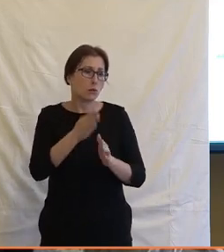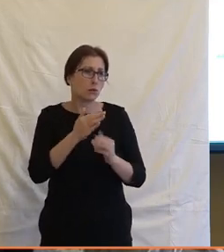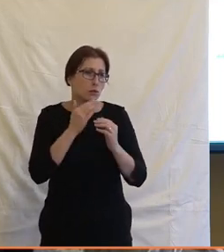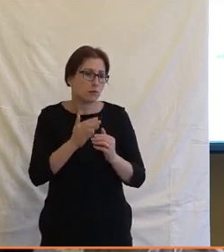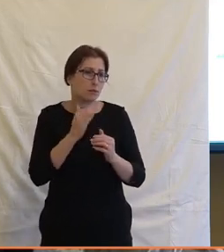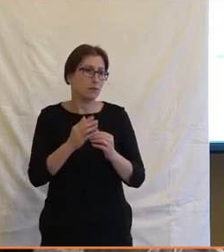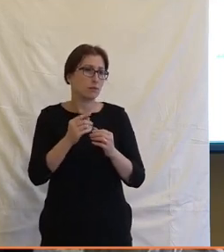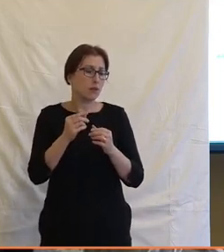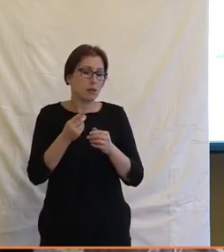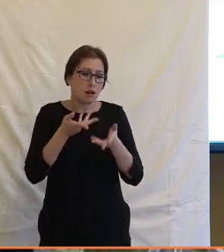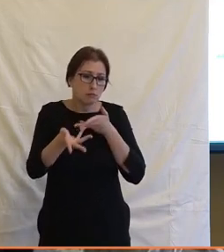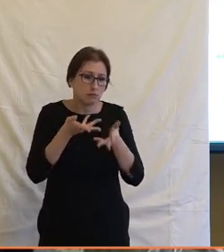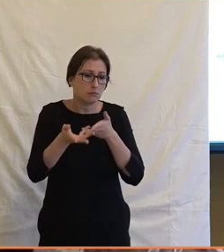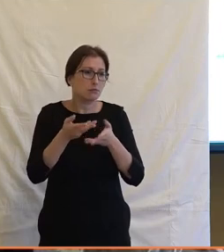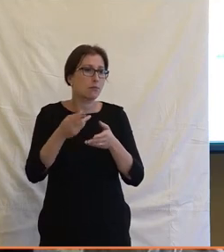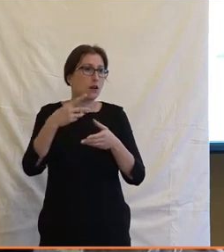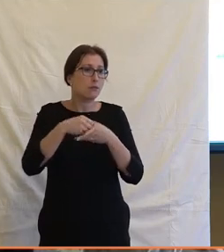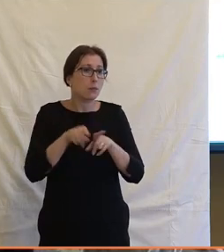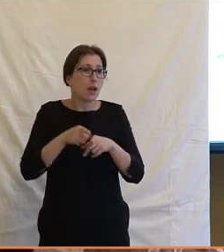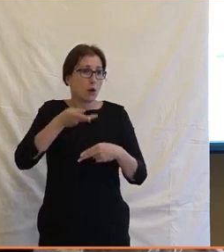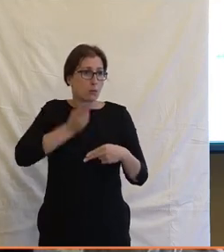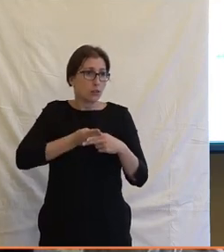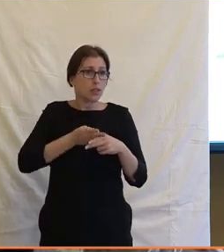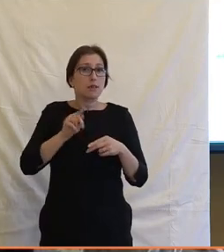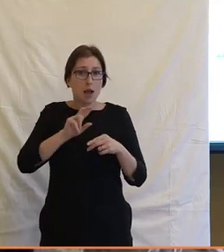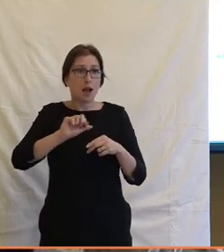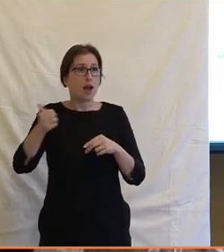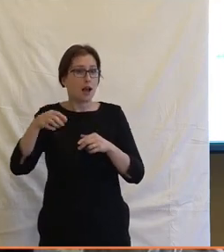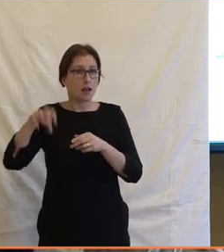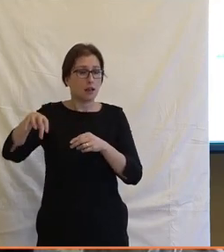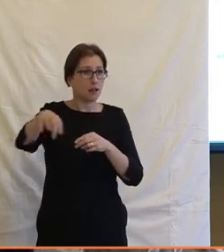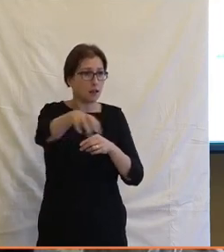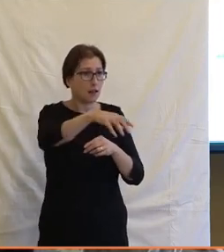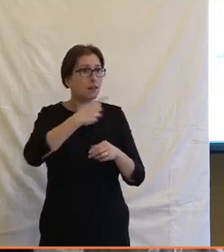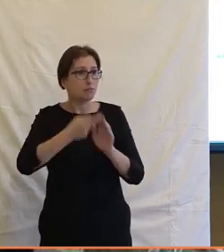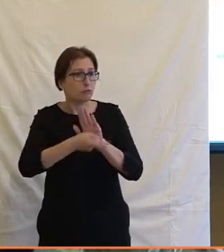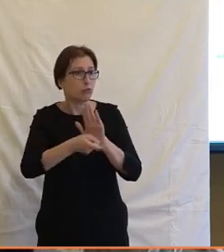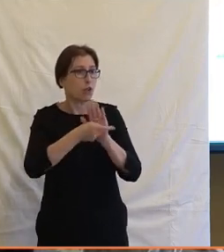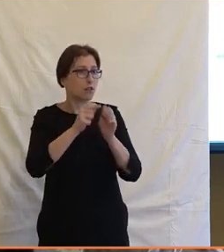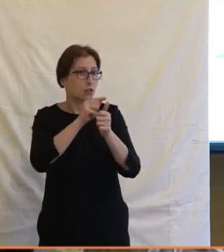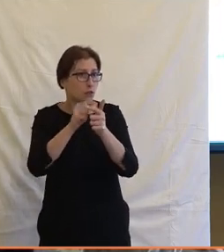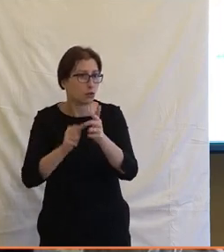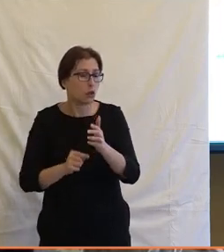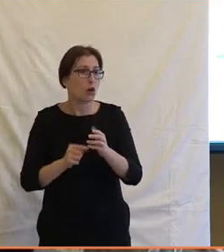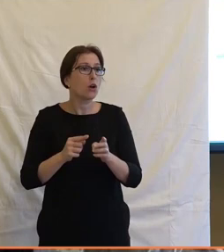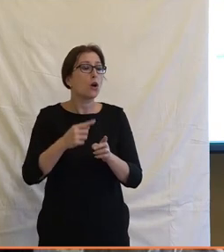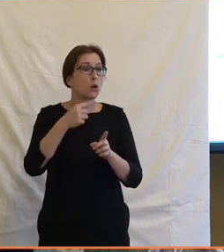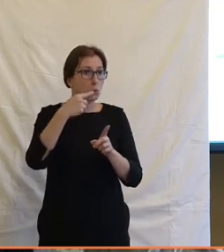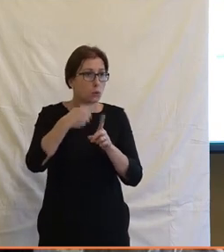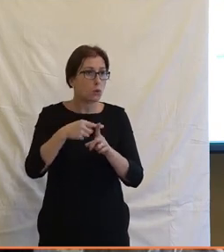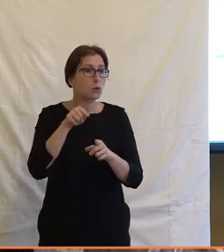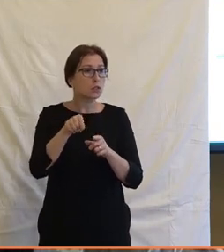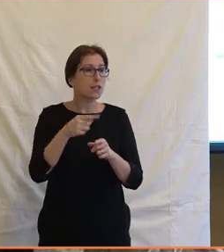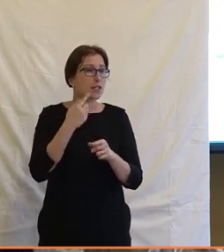Domácnosti trádě nejsme první, paní poslední, který tam vlastně pro tuto oblast jakoby jsou, a že to znamená to velké kroky, aby se to